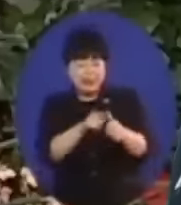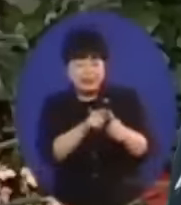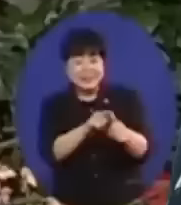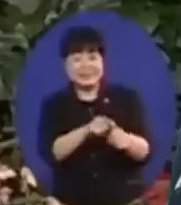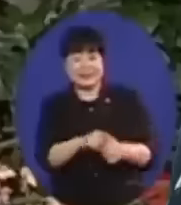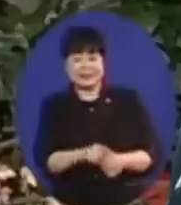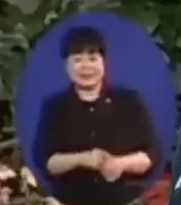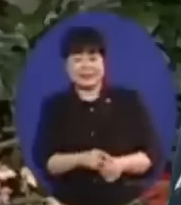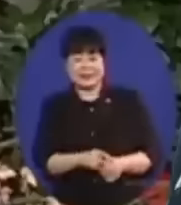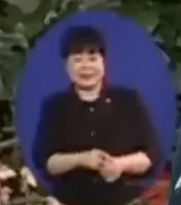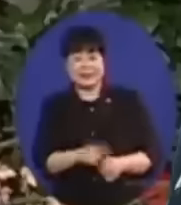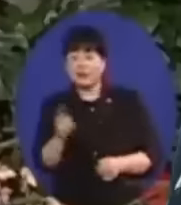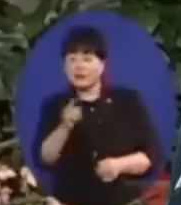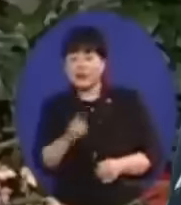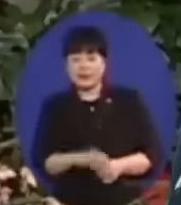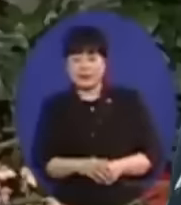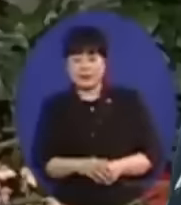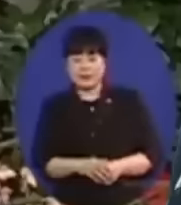어떻게